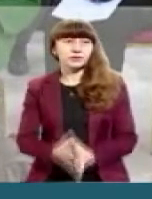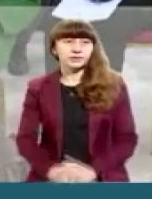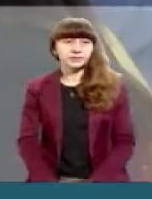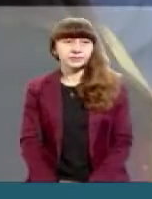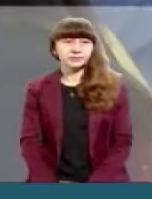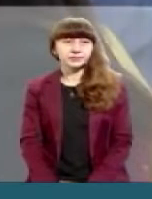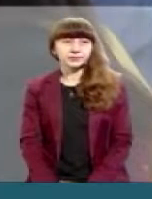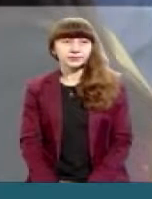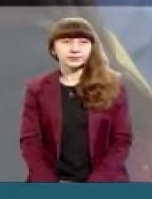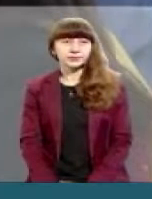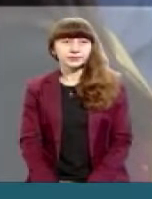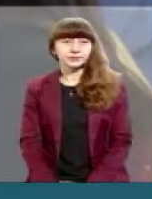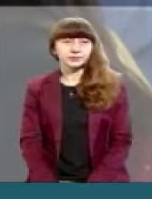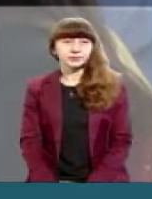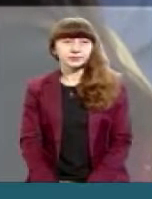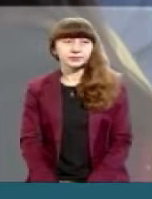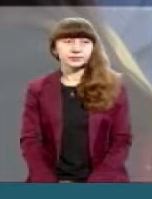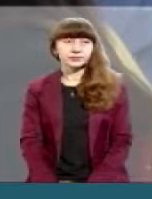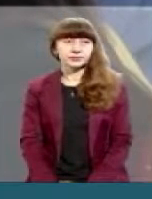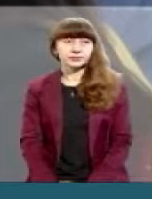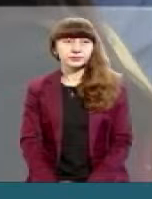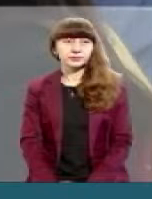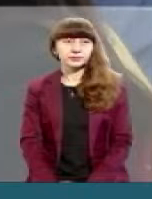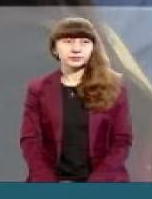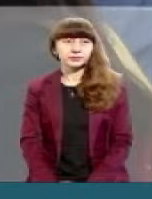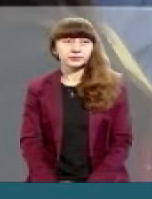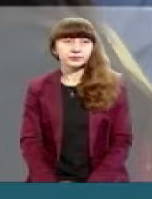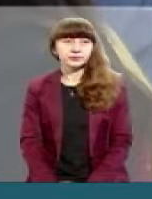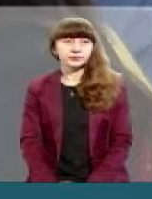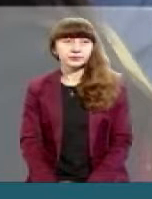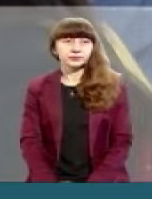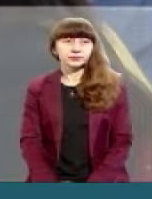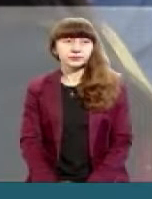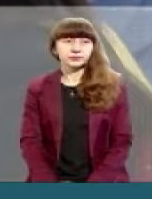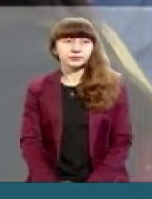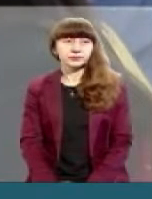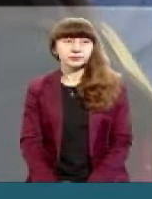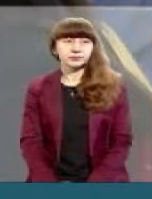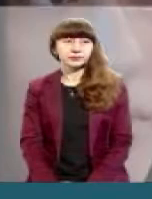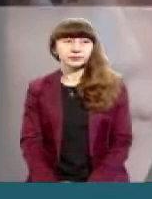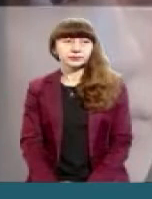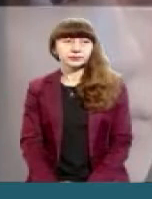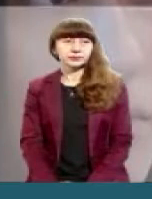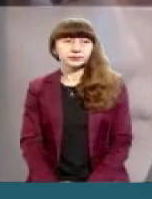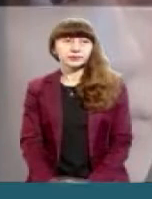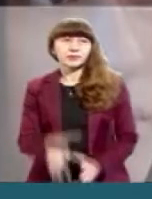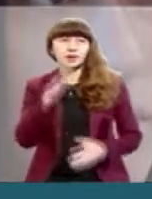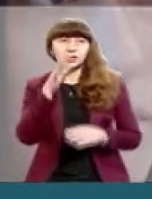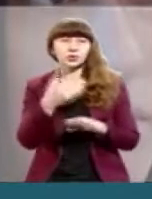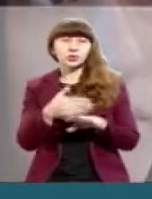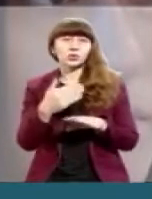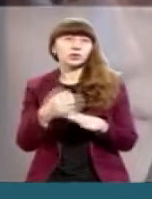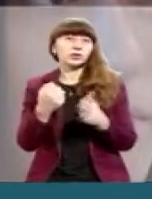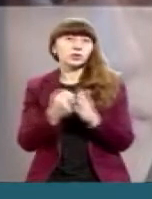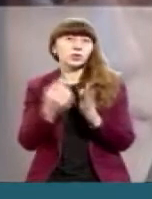жеңілдетілген несиеге қол жеткізе алады. Бастапқы жарнаның ең төменгі мөлшері 10%-дан басталады. Несиелендіру мерзімі 19 жылға